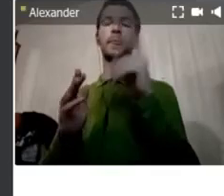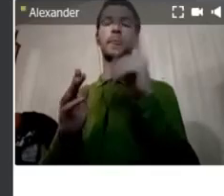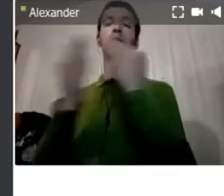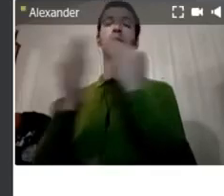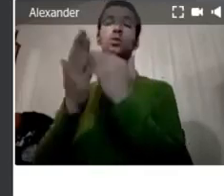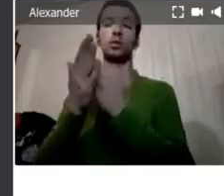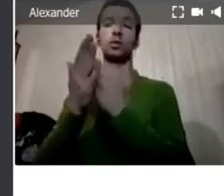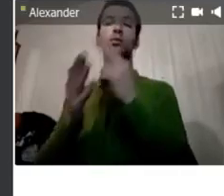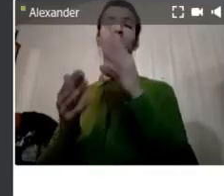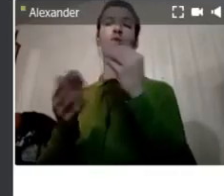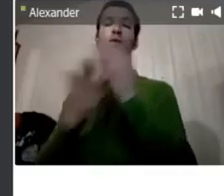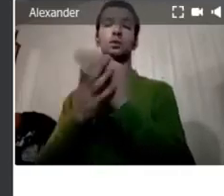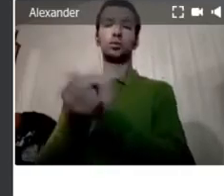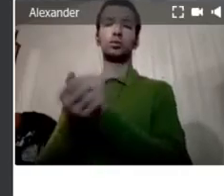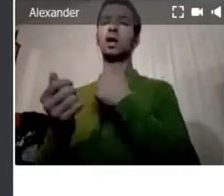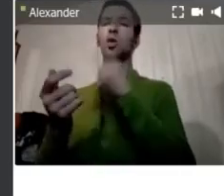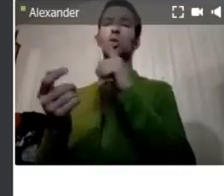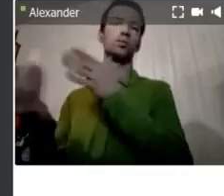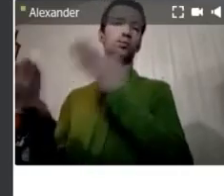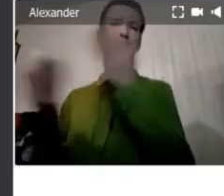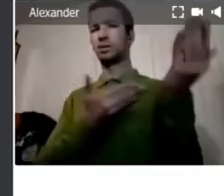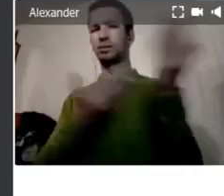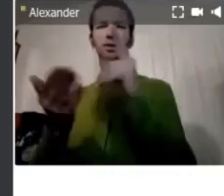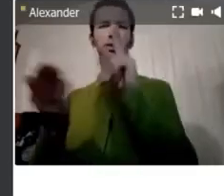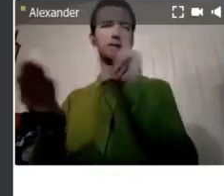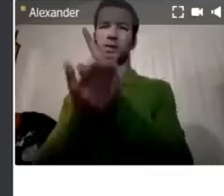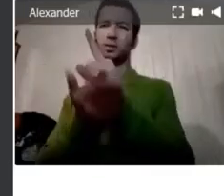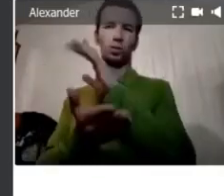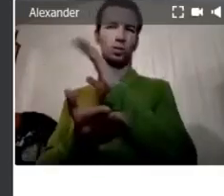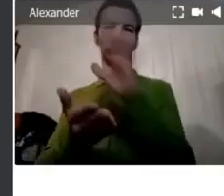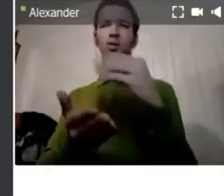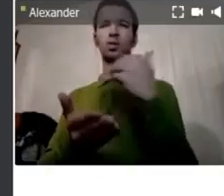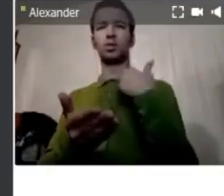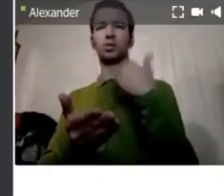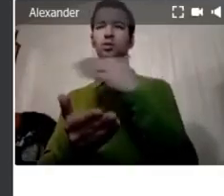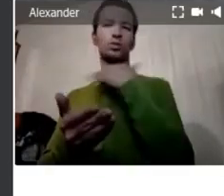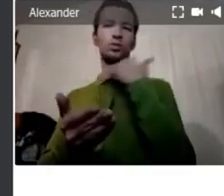да, это вот реально, вот это вот все работает. То есть, это реальные скриншоты.